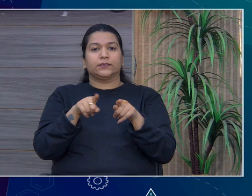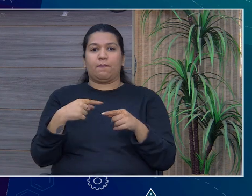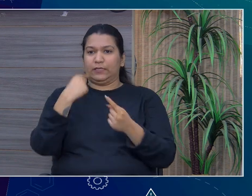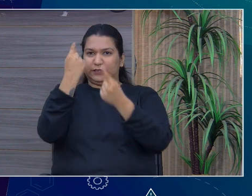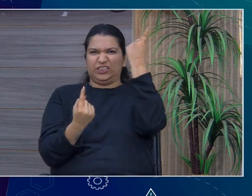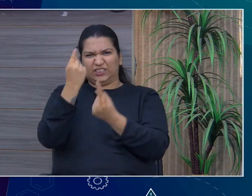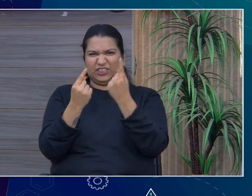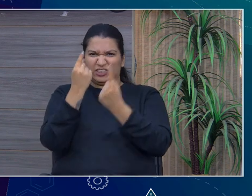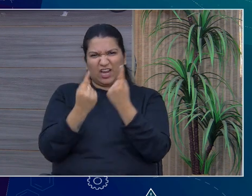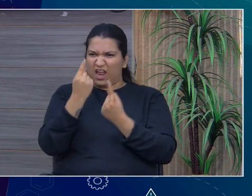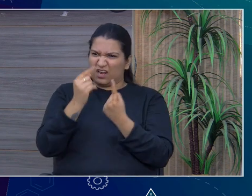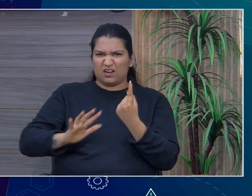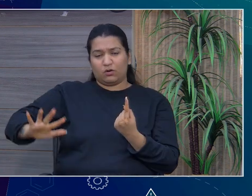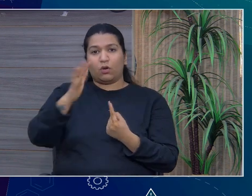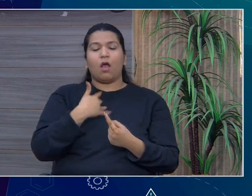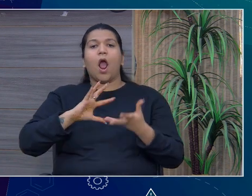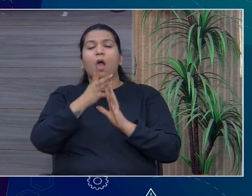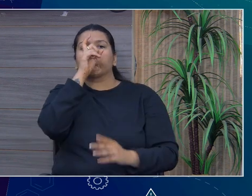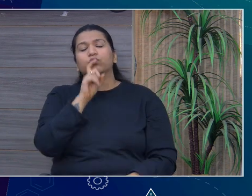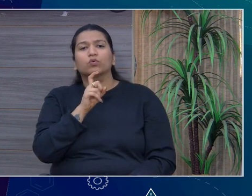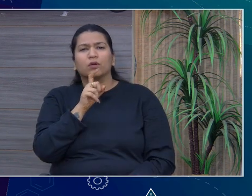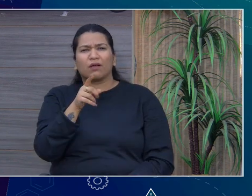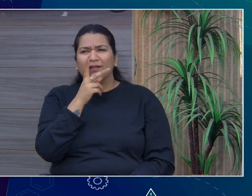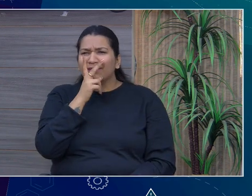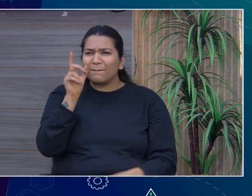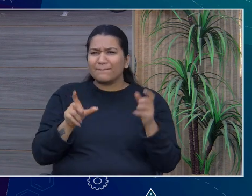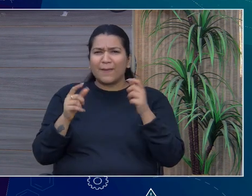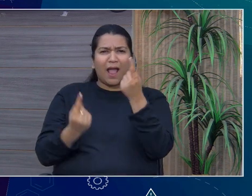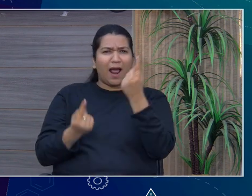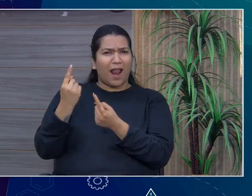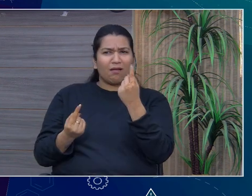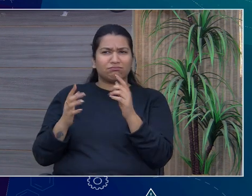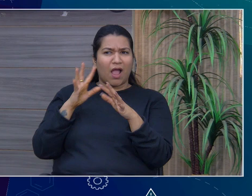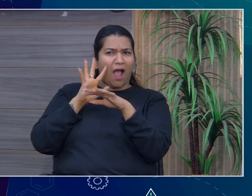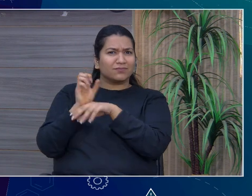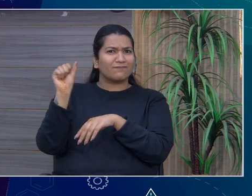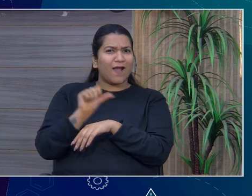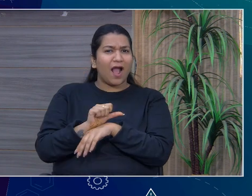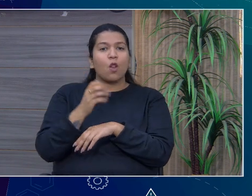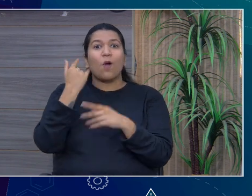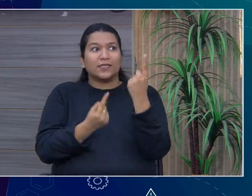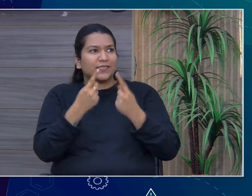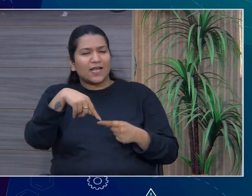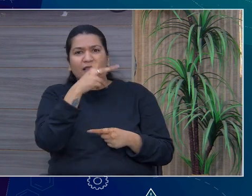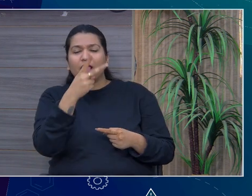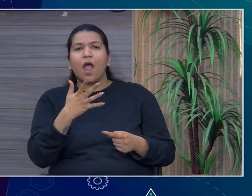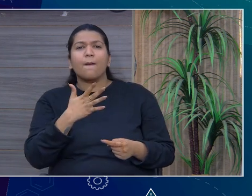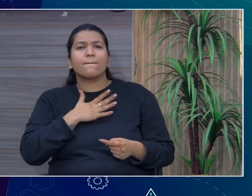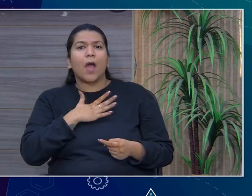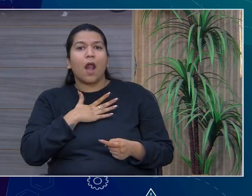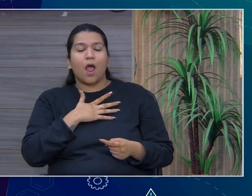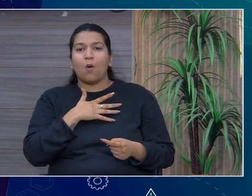को पूरा ब्लू बना दूंगी तो आई थिंक वो जंगल का लुक नहीं लगेगा, क्योंकि हम नेचर के अगर देखें